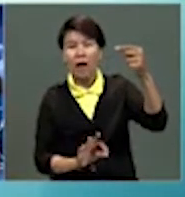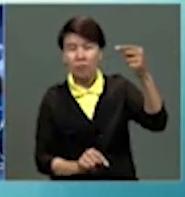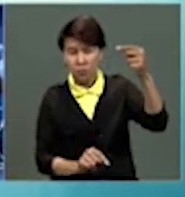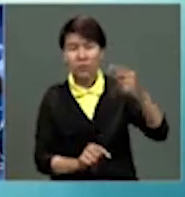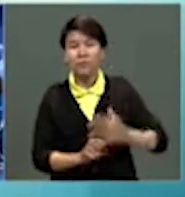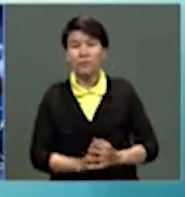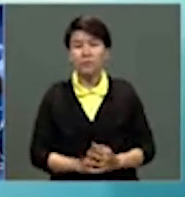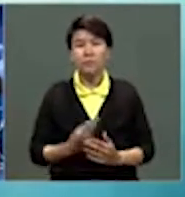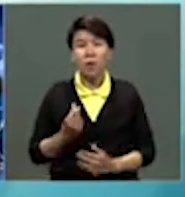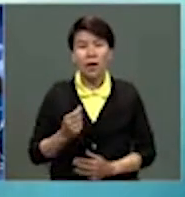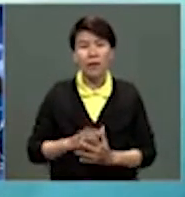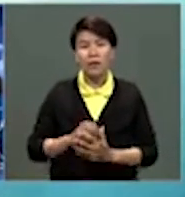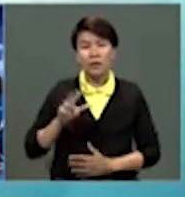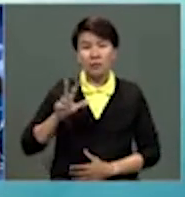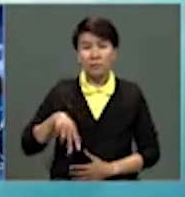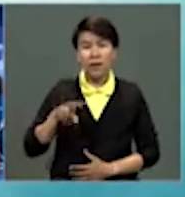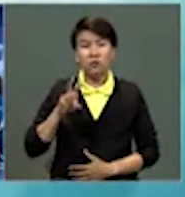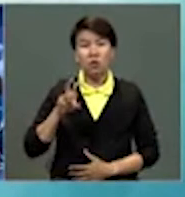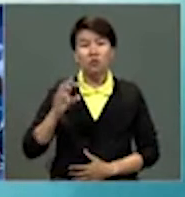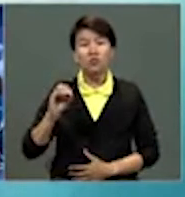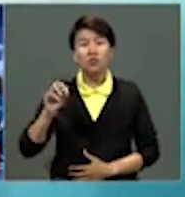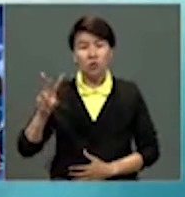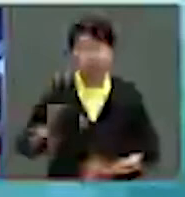บาทใครเราอันดับก็ต้องถอยหลังลงไปเรื่อยๆนะครับอันหลังๆดีนะครับตอนนี้เก้าสิบเก้านะครับก็เท่ากับเมื่อวานนี้นะครับอยู่ที่3200 2